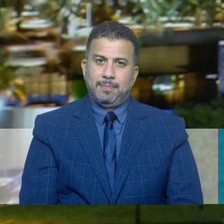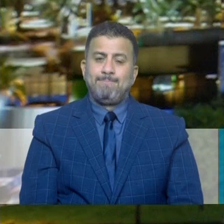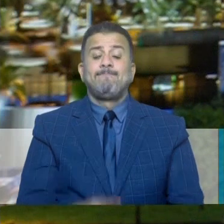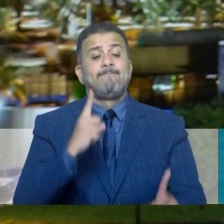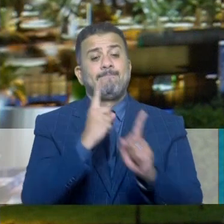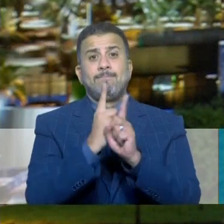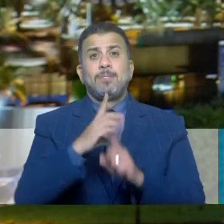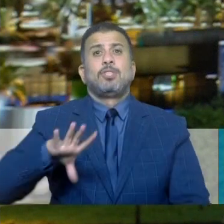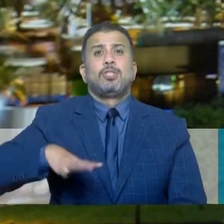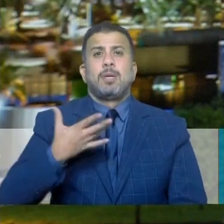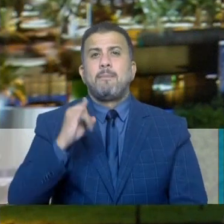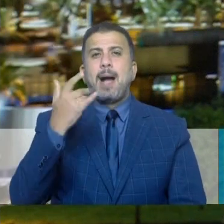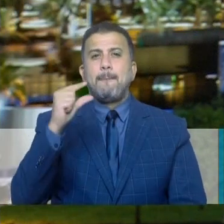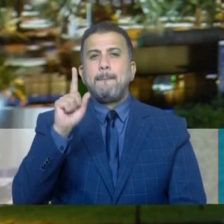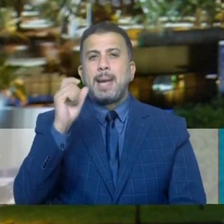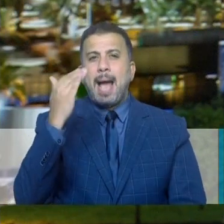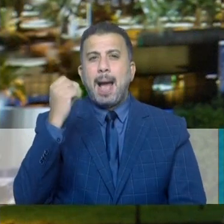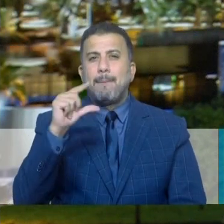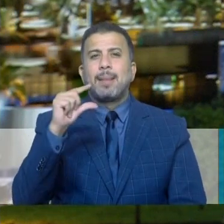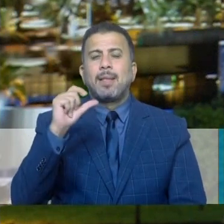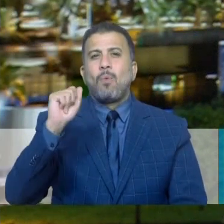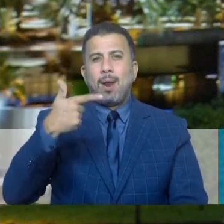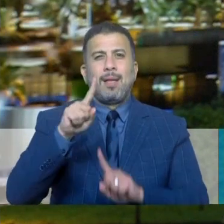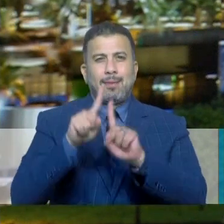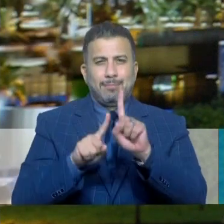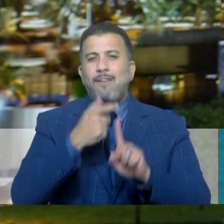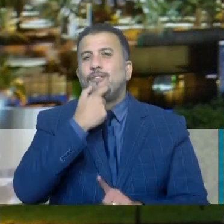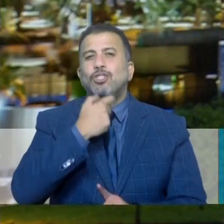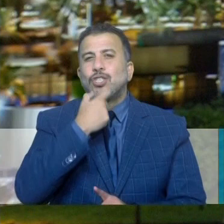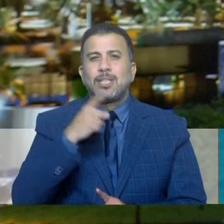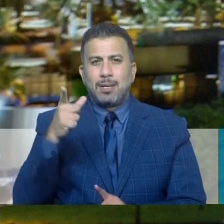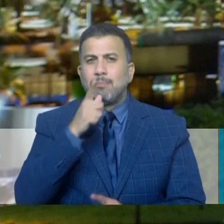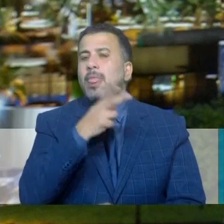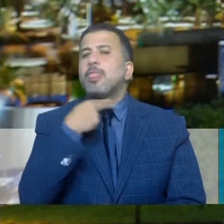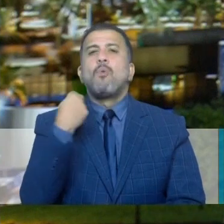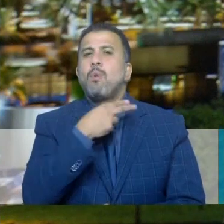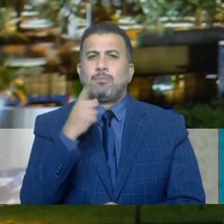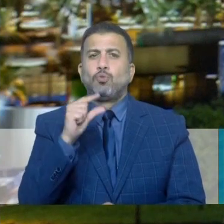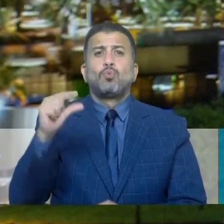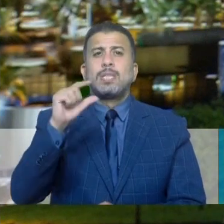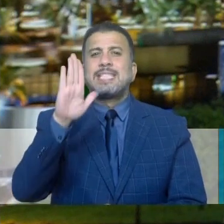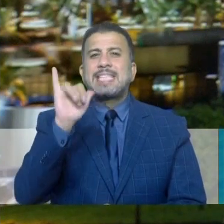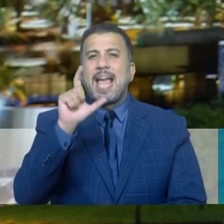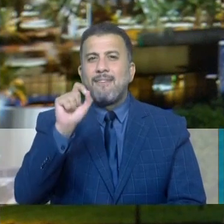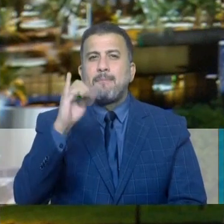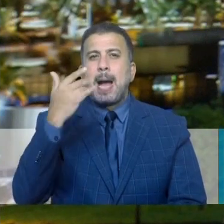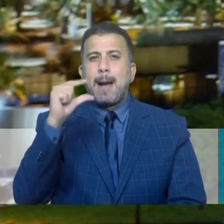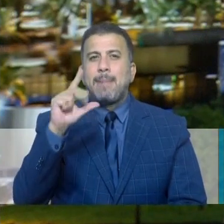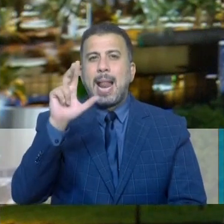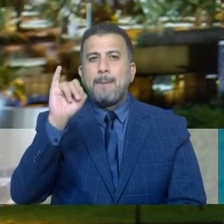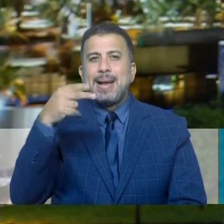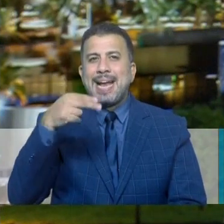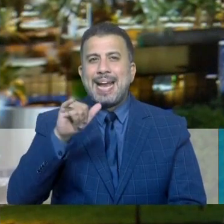التقى سمو الشيخ محمد بن حمد الشرقي ولي عهد الفجيرة في مكتبه بالديوان الأميري الدكتور سيف محمد